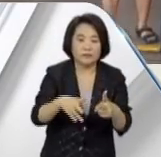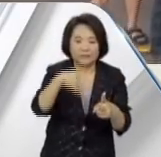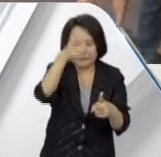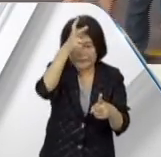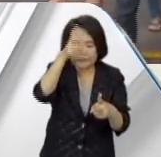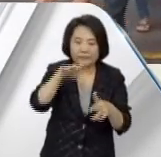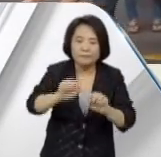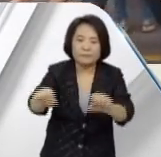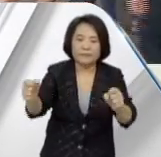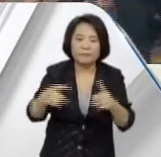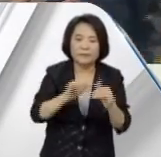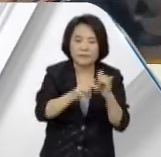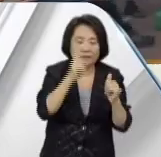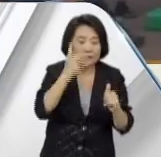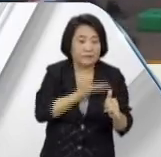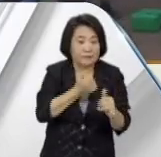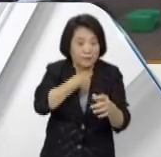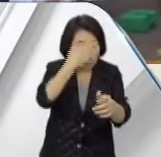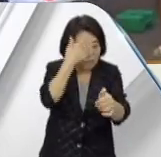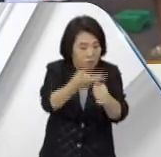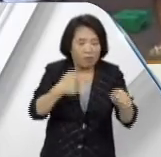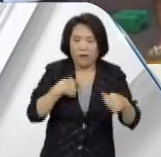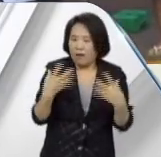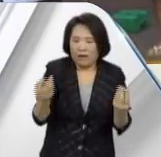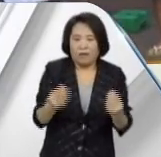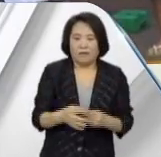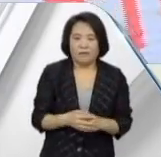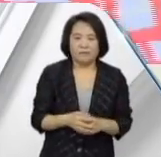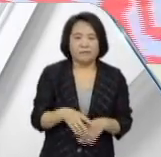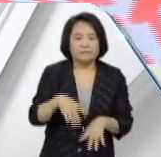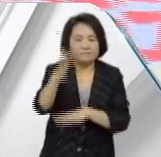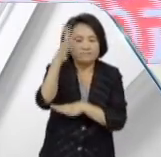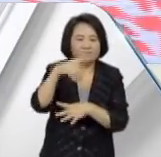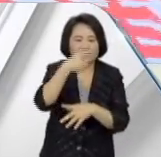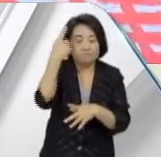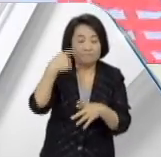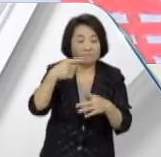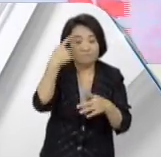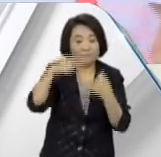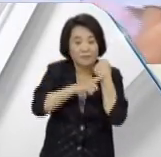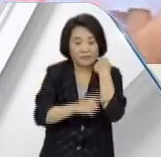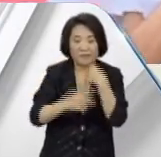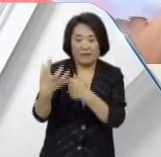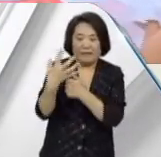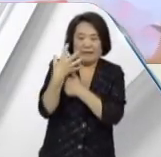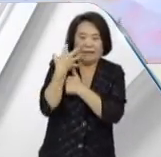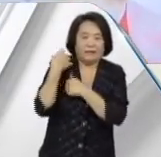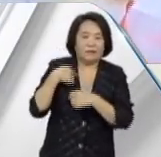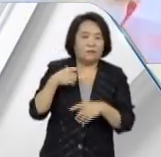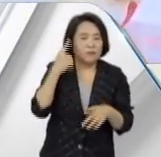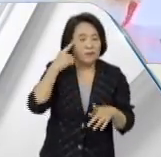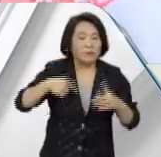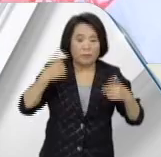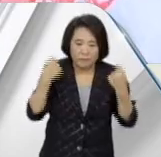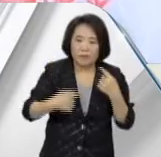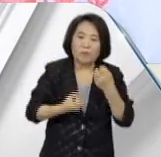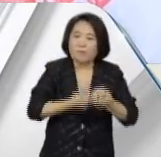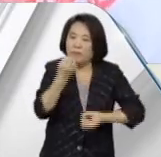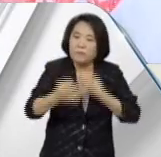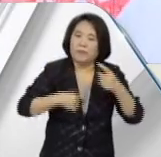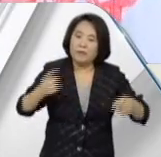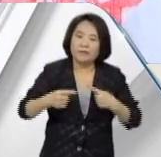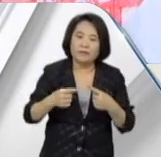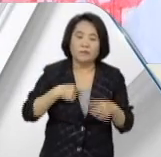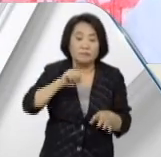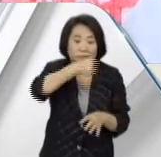滥用之嫌，民众却对某妨碍公务的行为，控诉政府用司法来打压民众表态意见的自由。 我们台湾